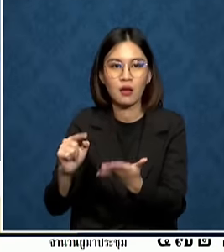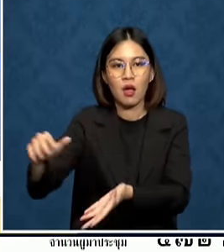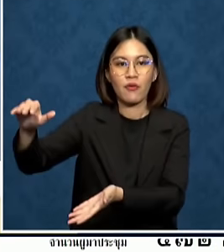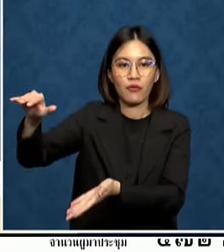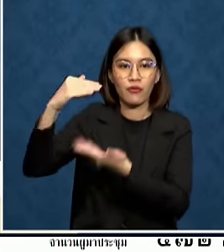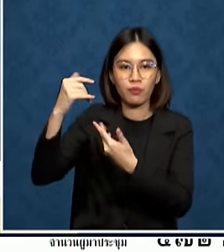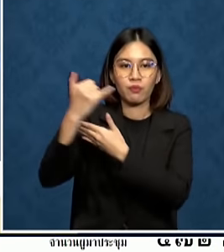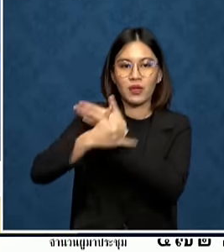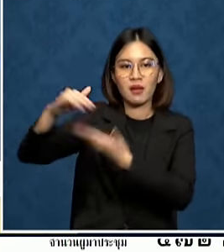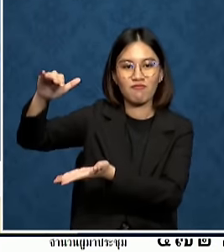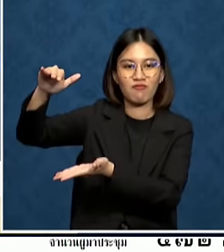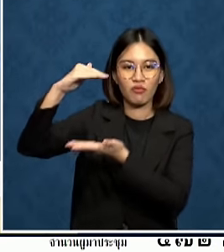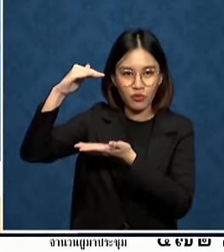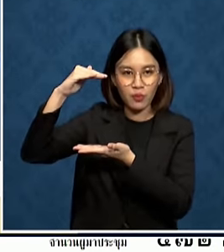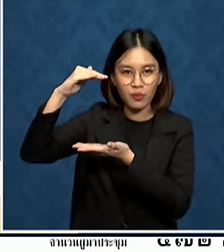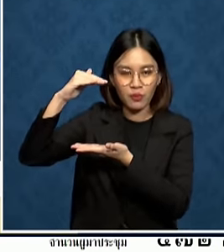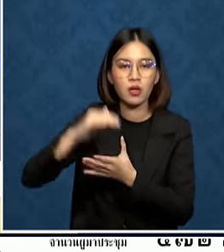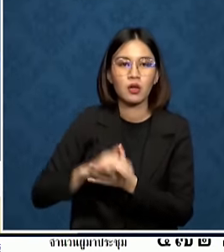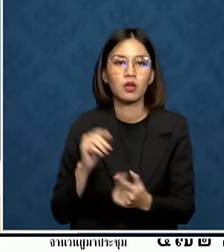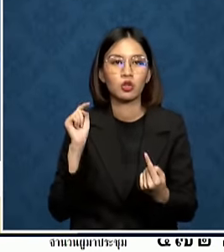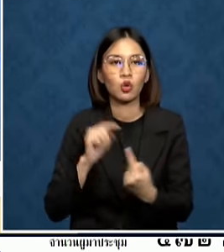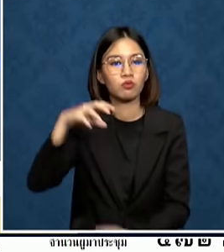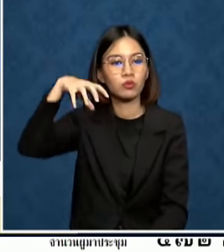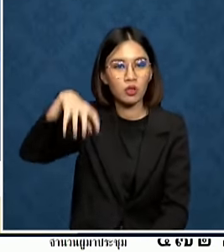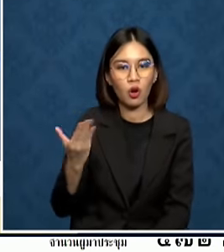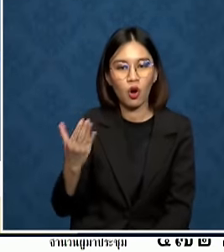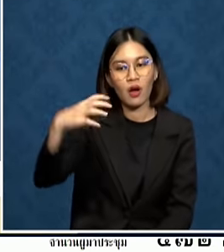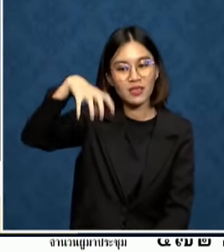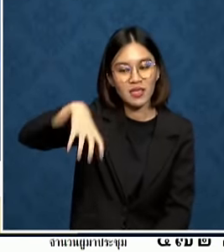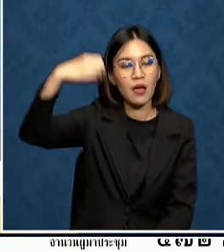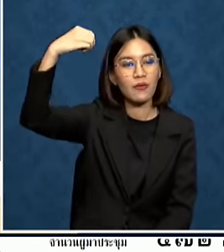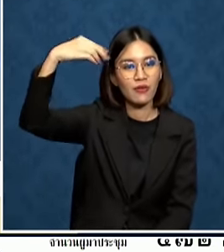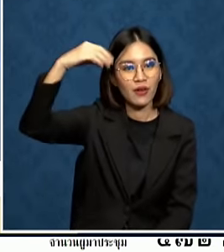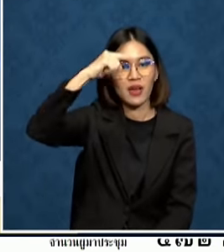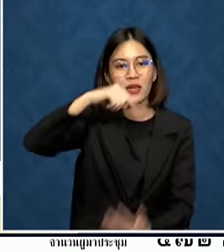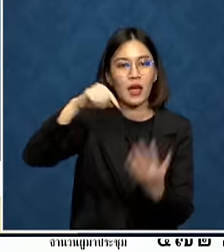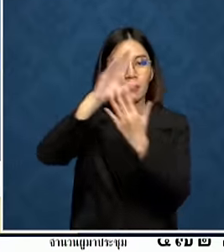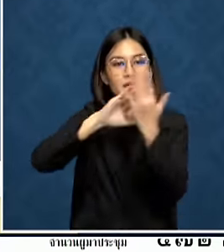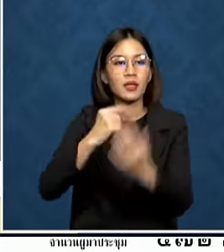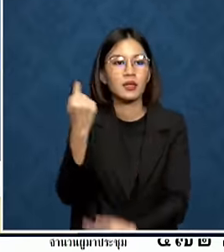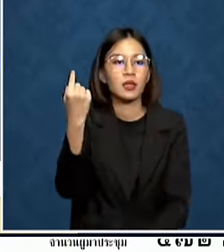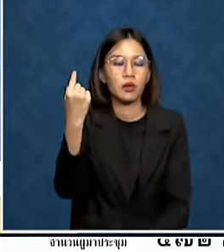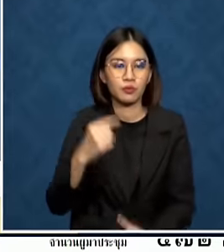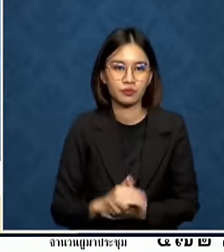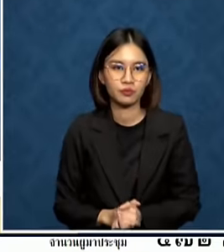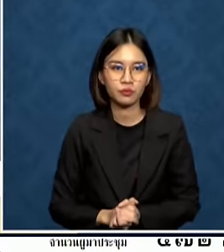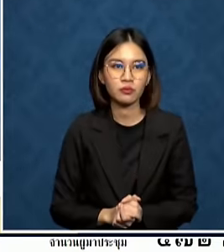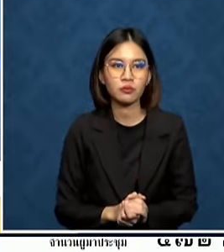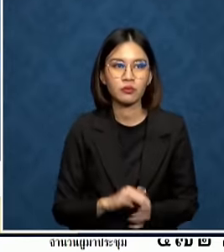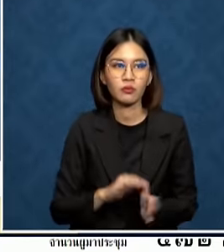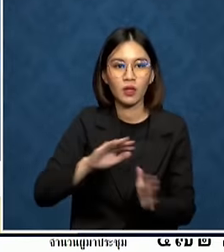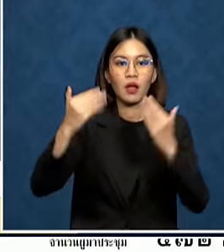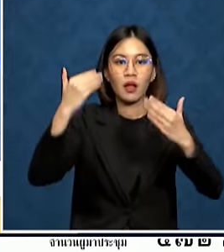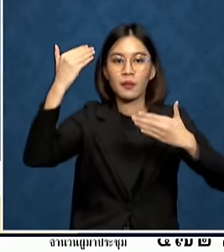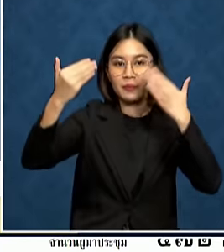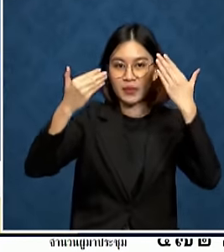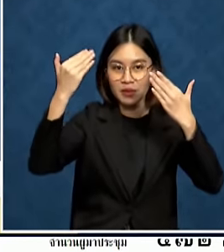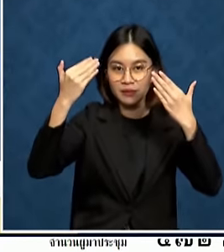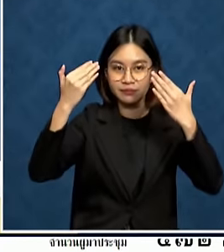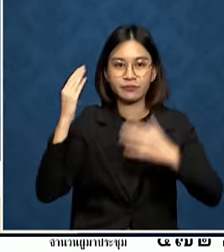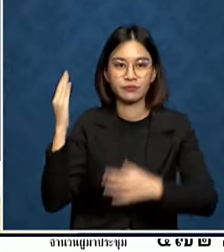จากต่างประเทศมาใช้แค่สถานที่กับไฟของเราไปที่งาน Microsoft Build AI